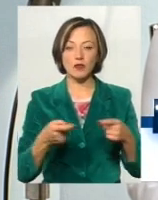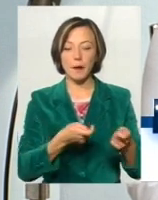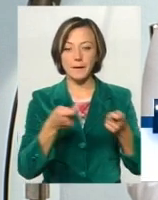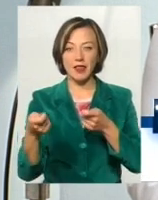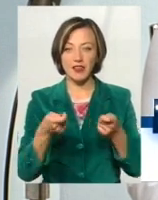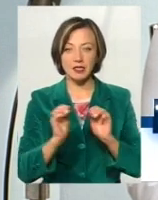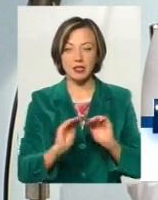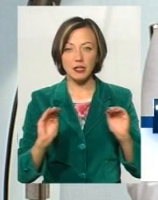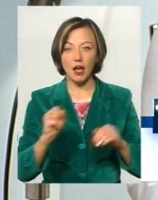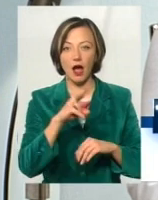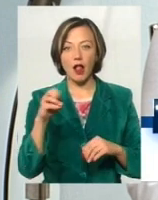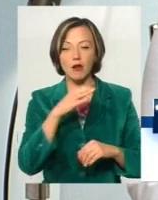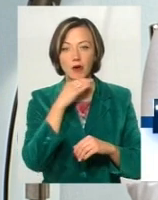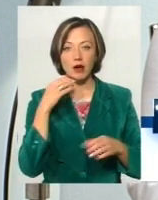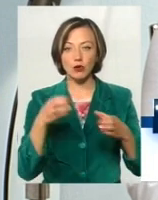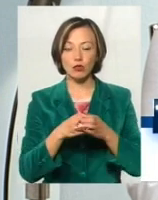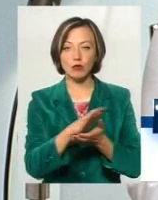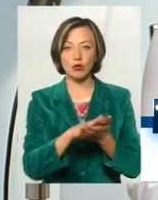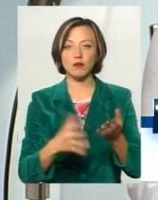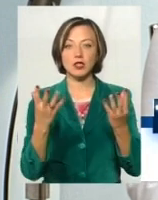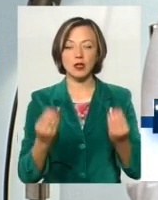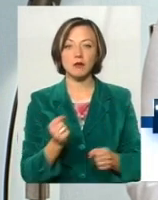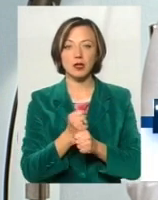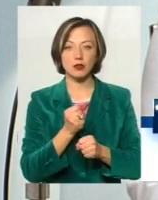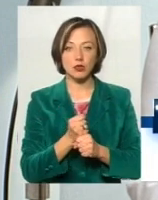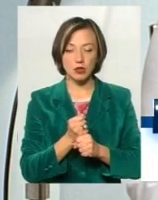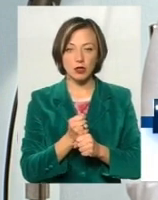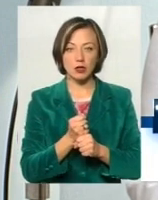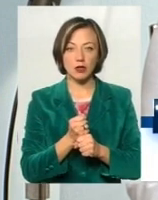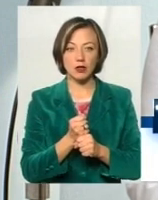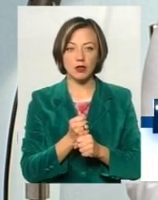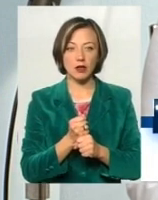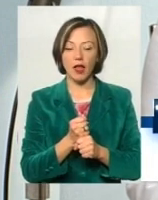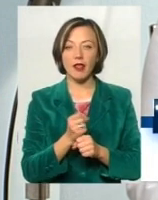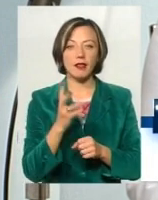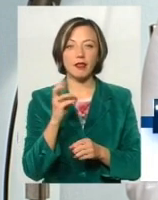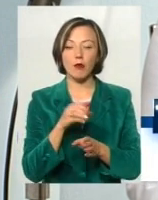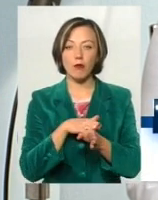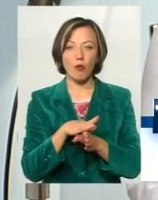підвезення. Але багато груп продовженого дня функціонує з неповним